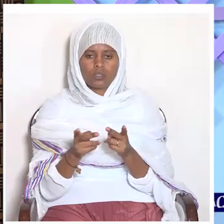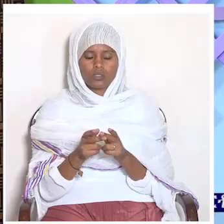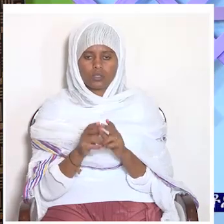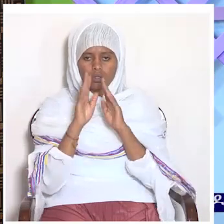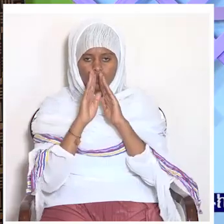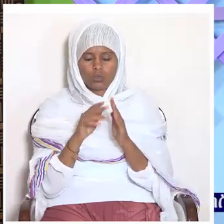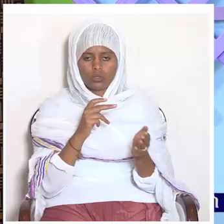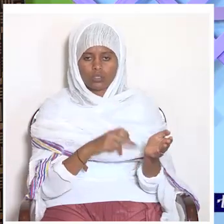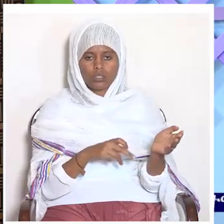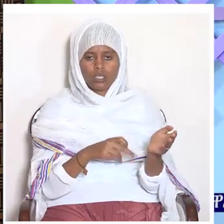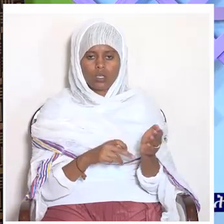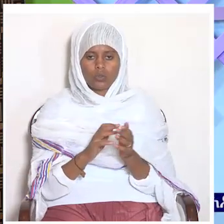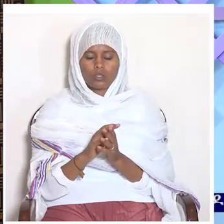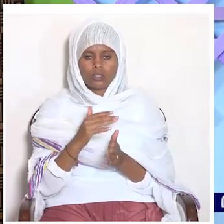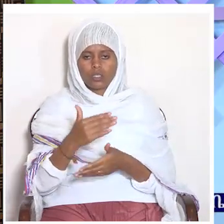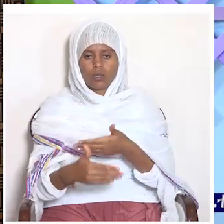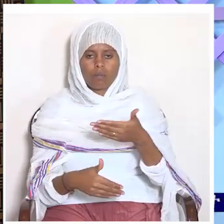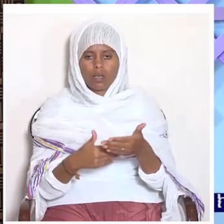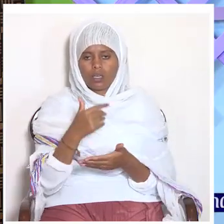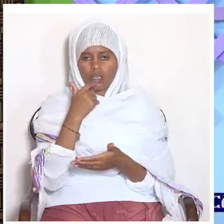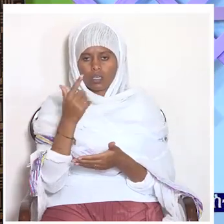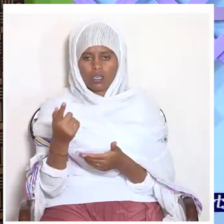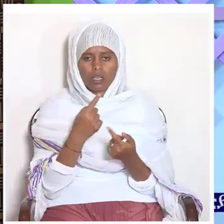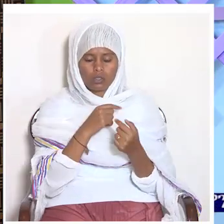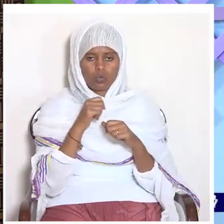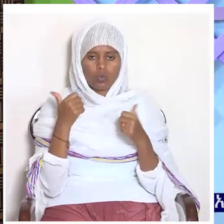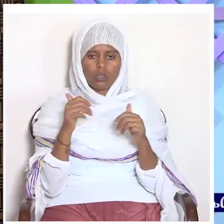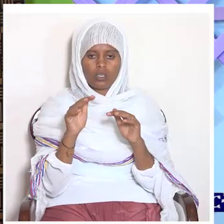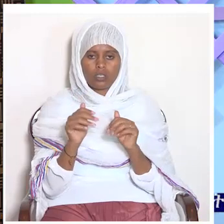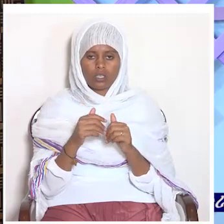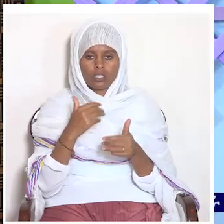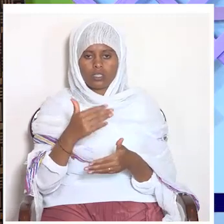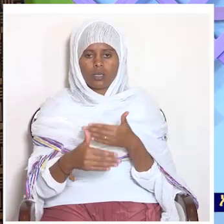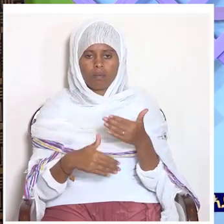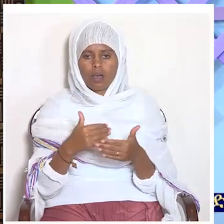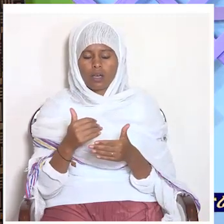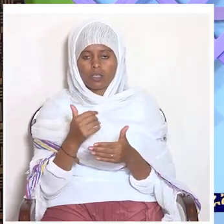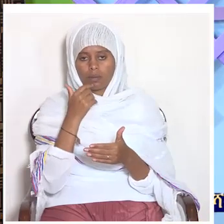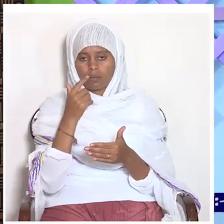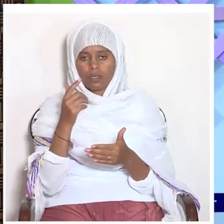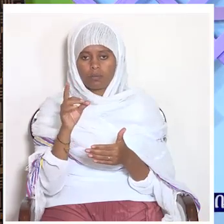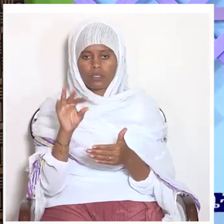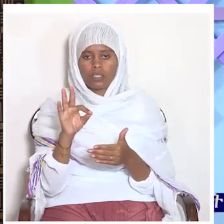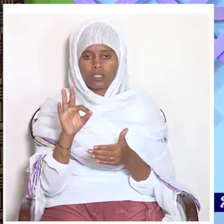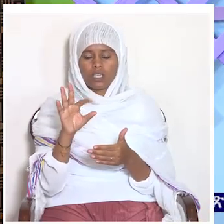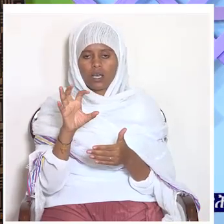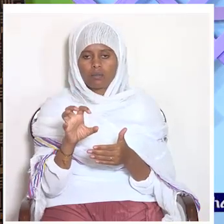ከምኡ ድማ ቅዱስ ዳዊት ዘማሪ ኢልና እውን ንጠቕሶ ኢና። ዘማሪ ክንብለን ከለና